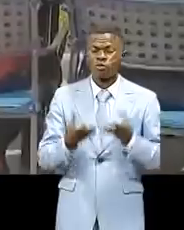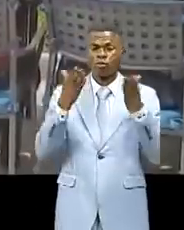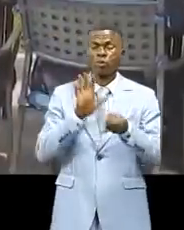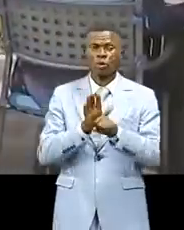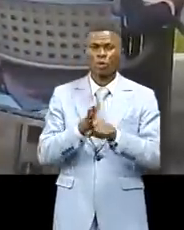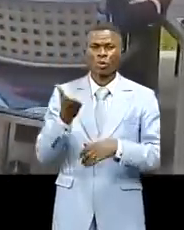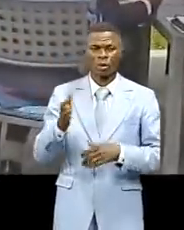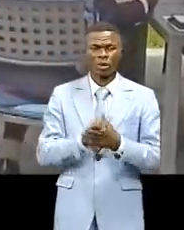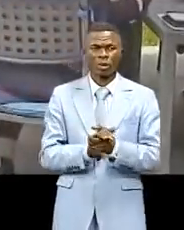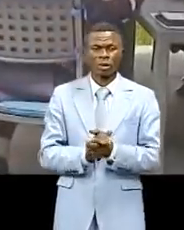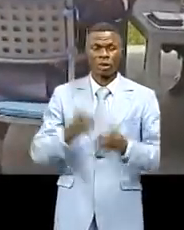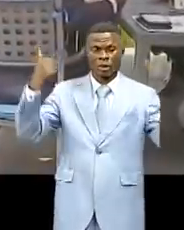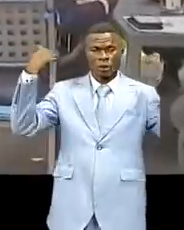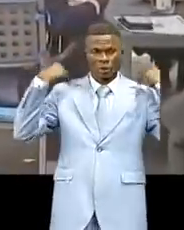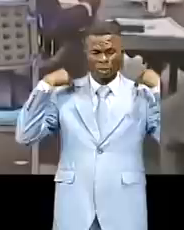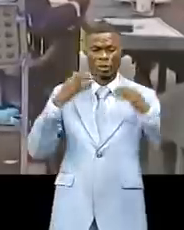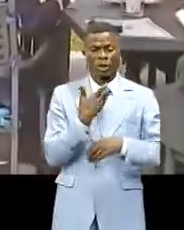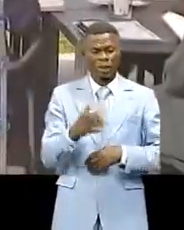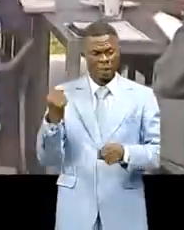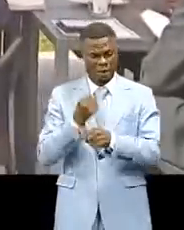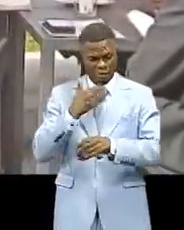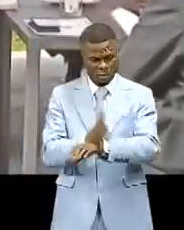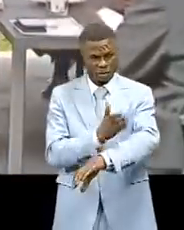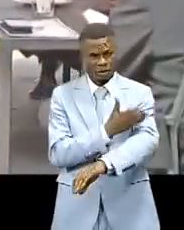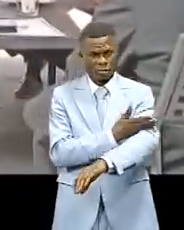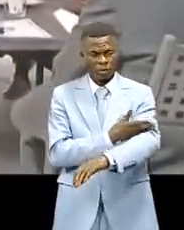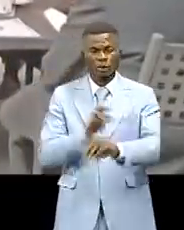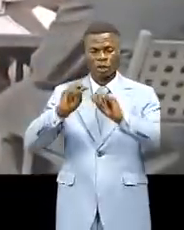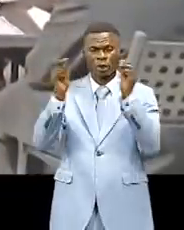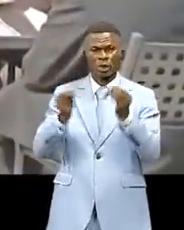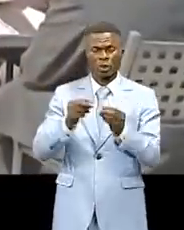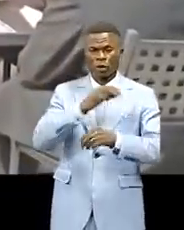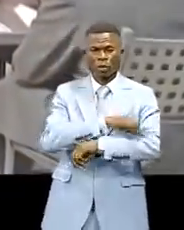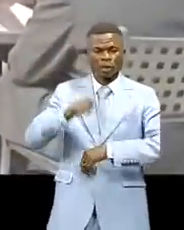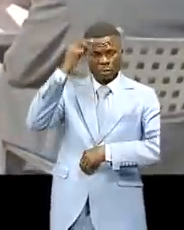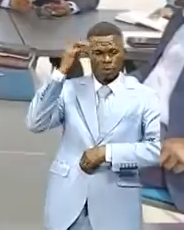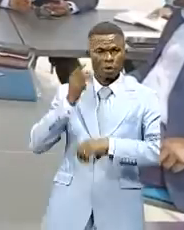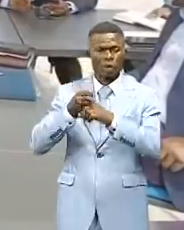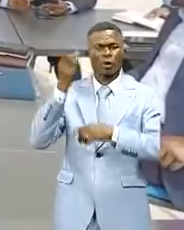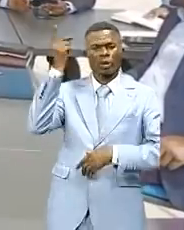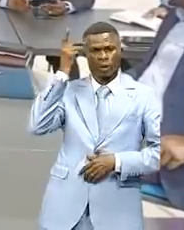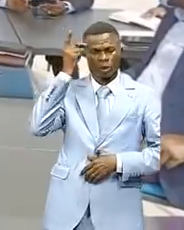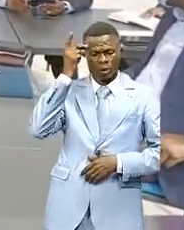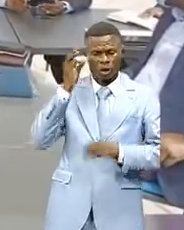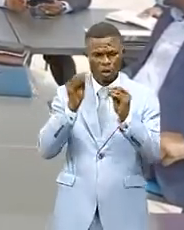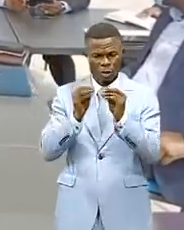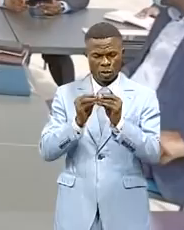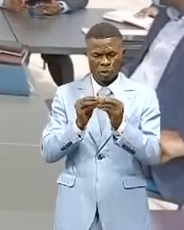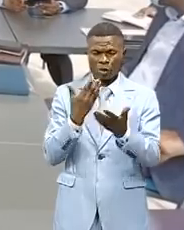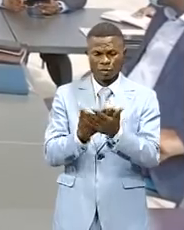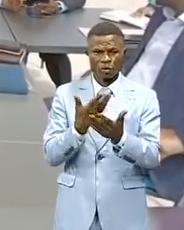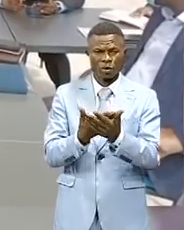côté officiel les choses s'activent la délégation ministérielle venus de kinshasa tient une réunion de crise